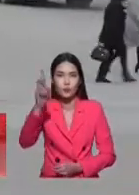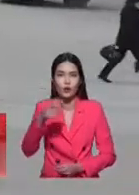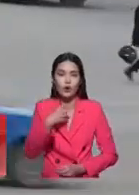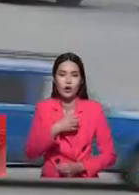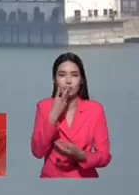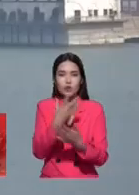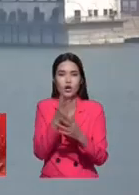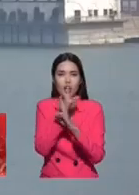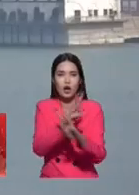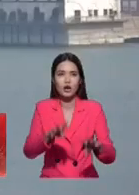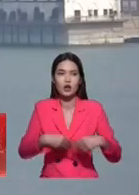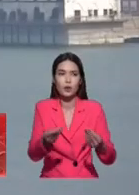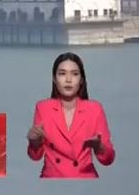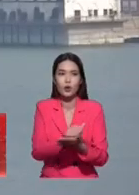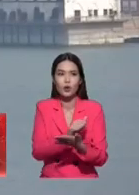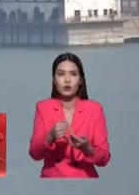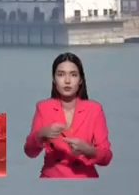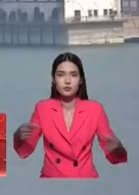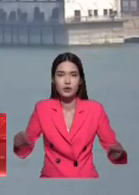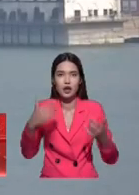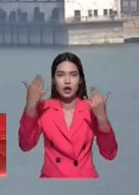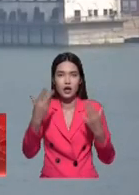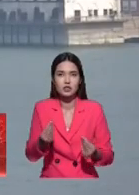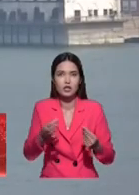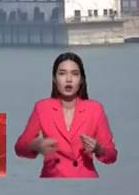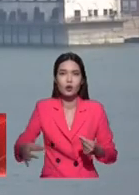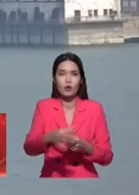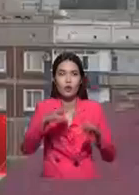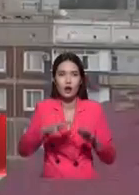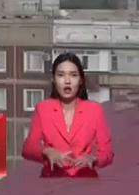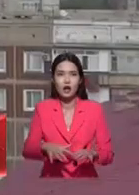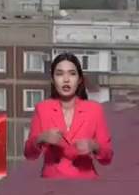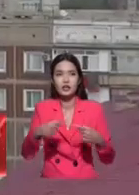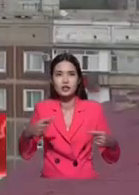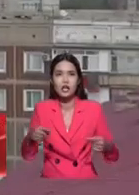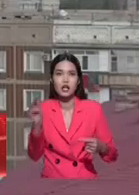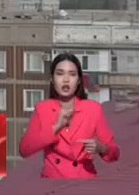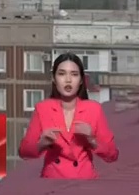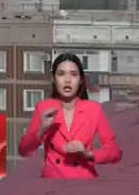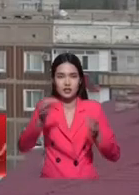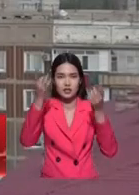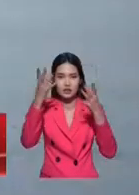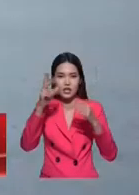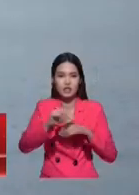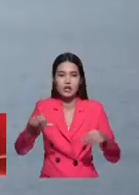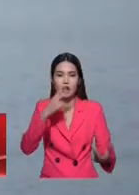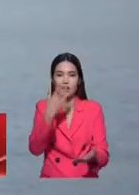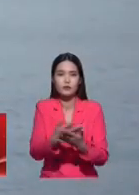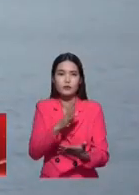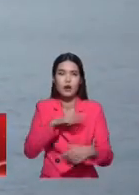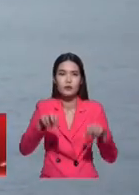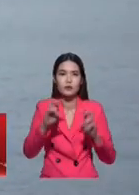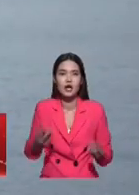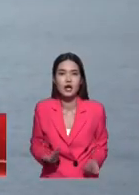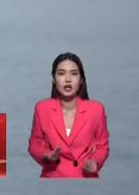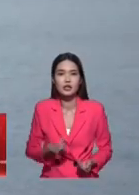қаржы бөлінді. Құжаттар барлық көлдердің, өзендердің, тоғандардың және су қоймаларының су көлемі мен нақты шекараларын көрсетеді. Бұл арқылы тіршілік нәрін